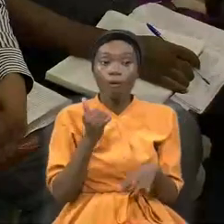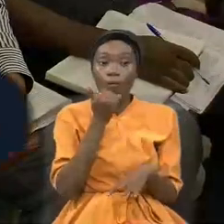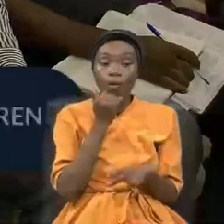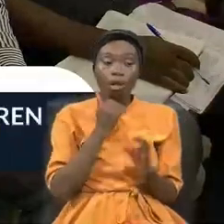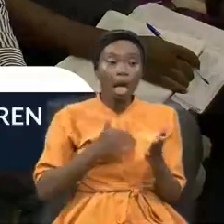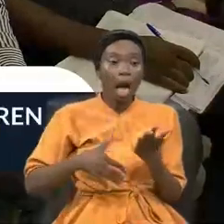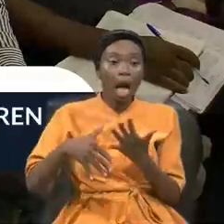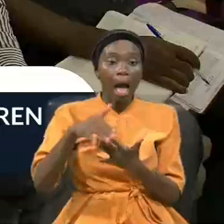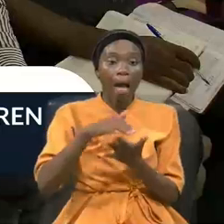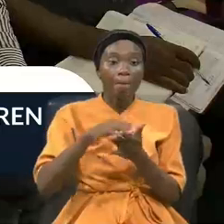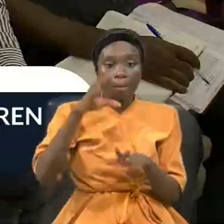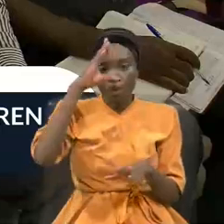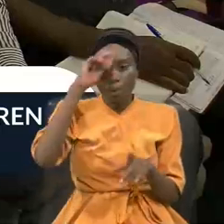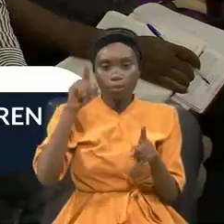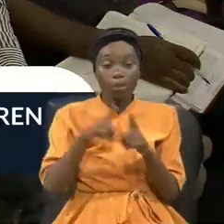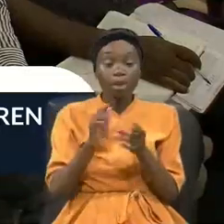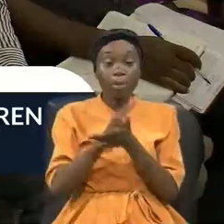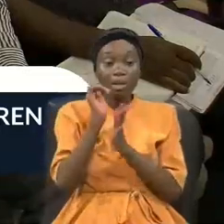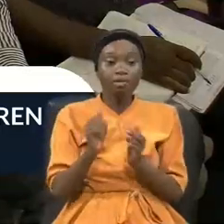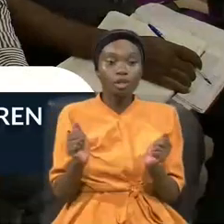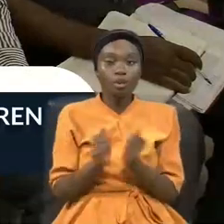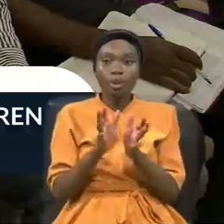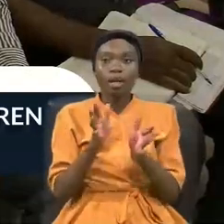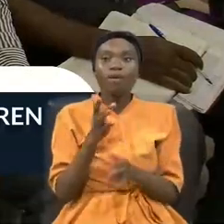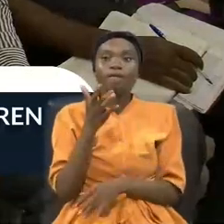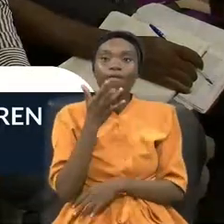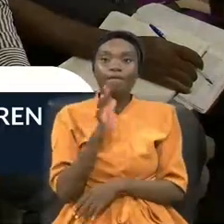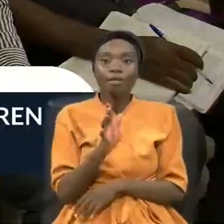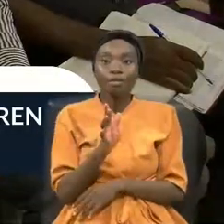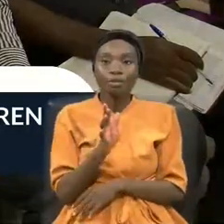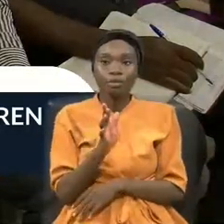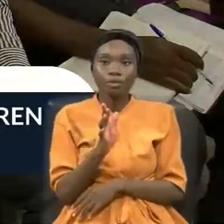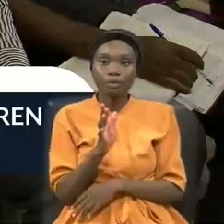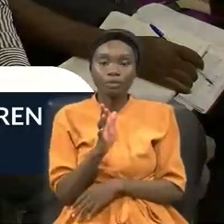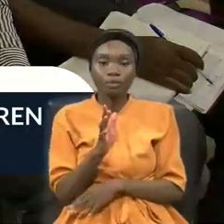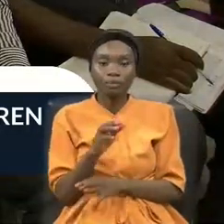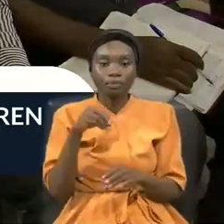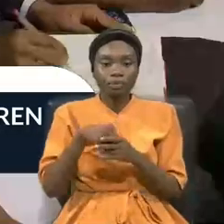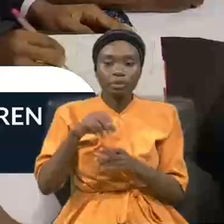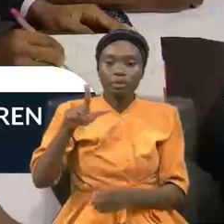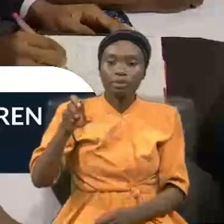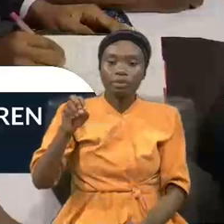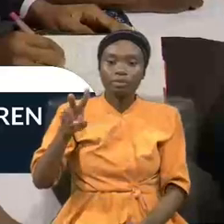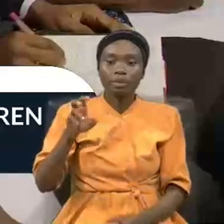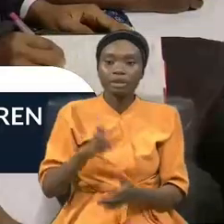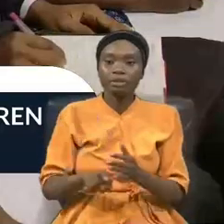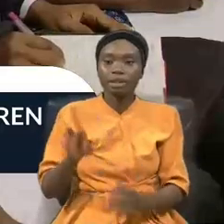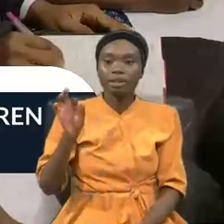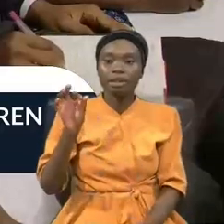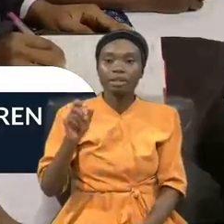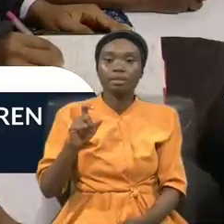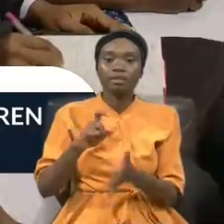sans favoritisme. Sans favoritisme. Voyons, Lévitique